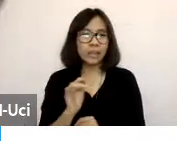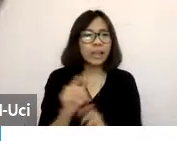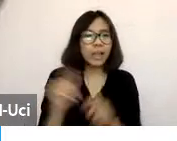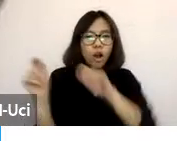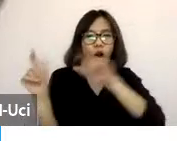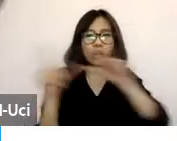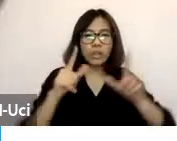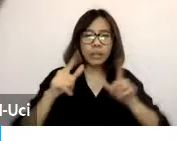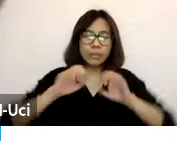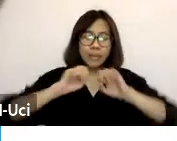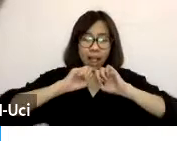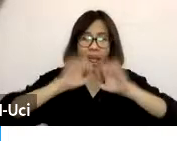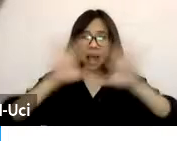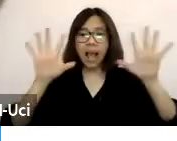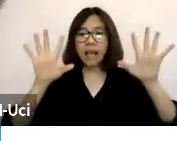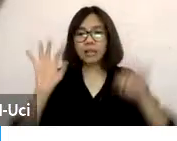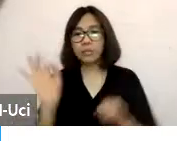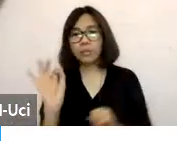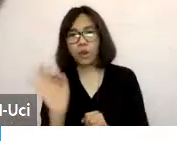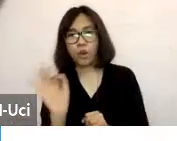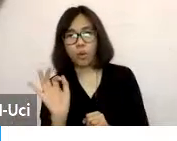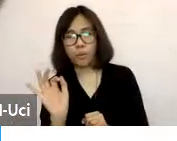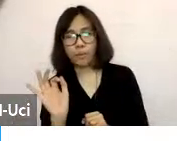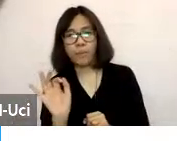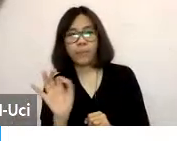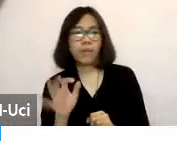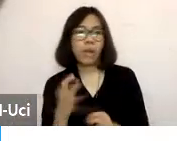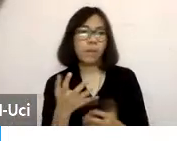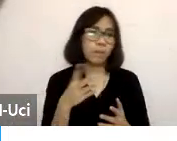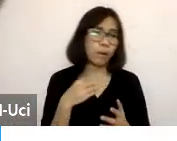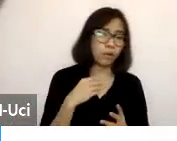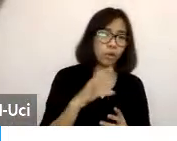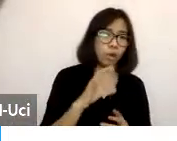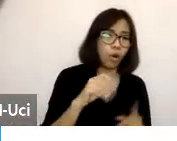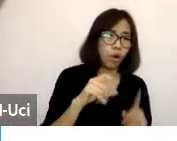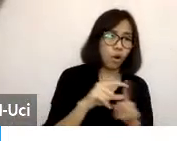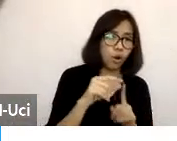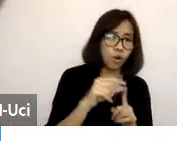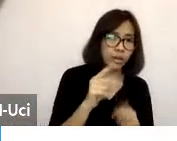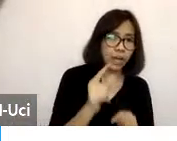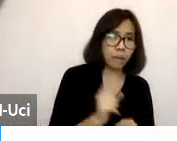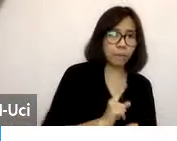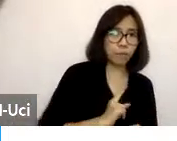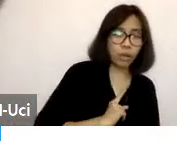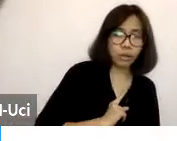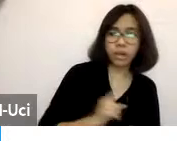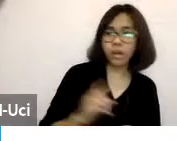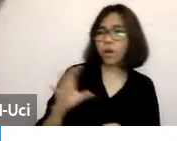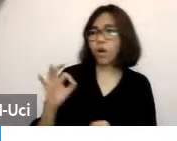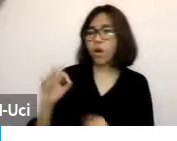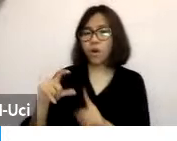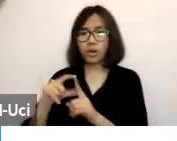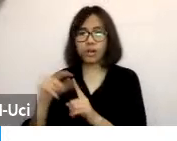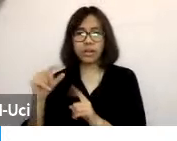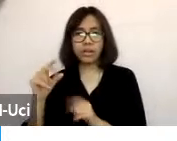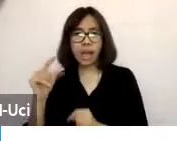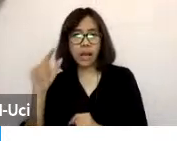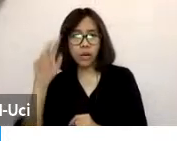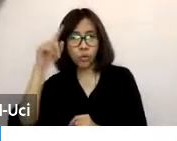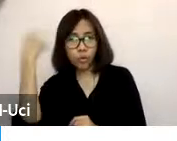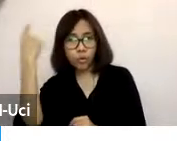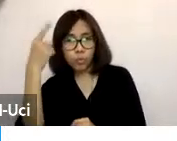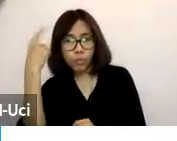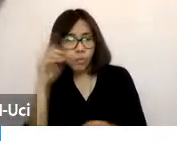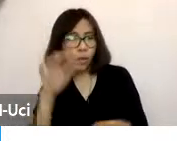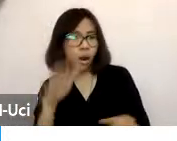sebetulnya masuknya ke edyar atau pabrik Odia atau mungkin Profesor biar atau mungkin Ia hanya hap platform saja